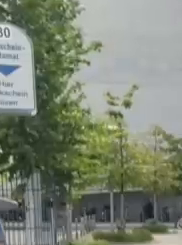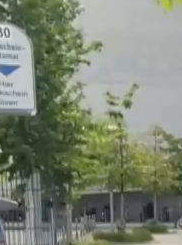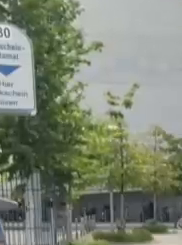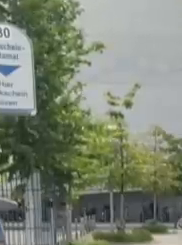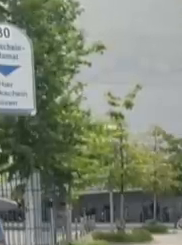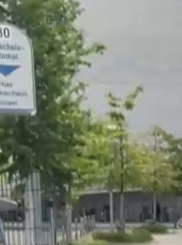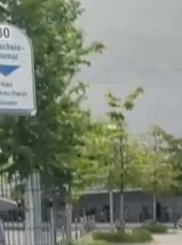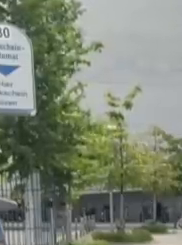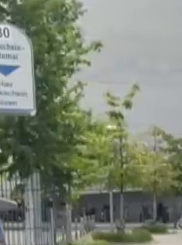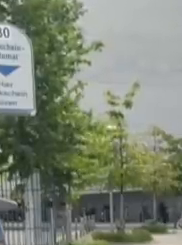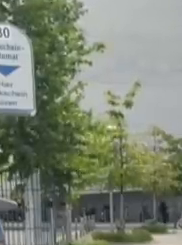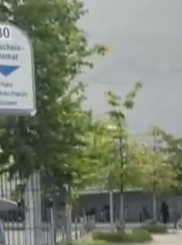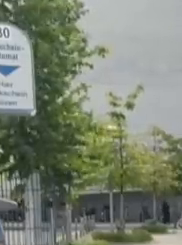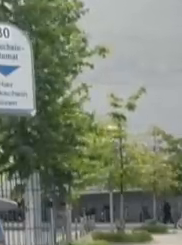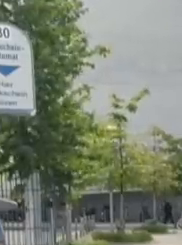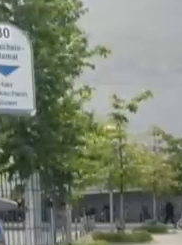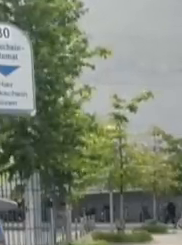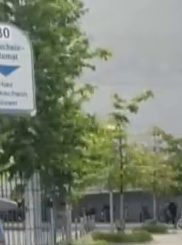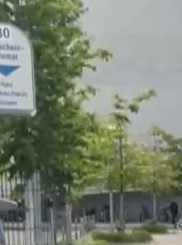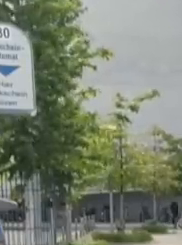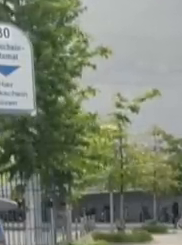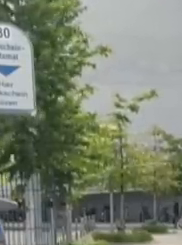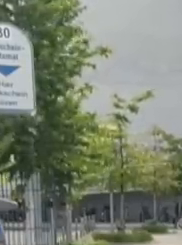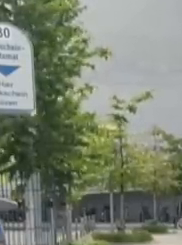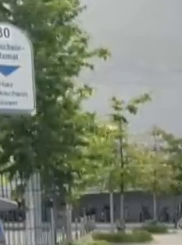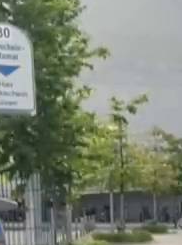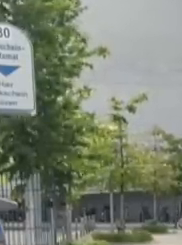Bundespressekonferenz. Morgen ist wieder Bundespressekonferenz. Ich schaue, dass ich